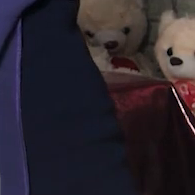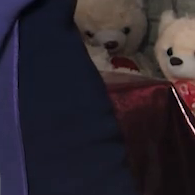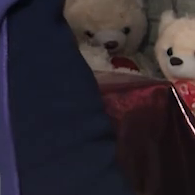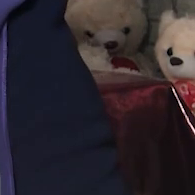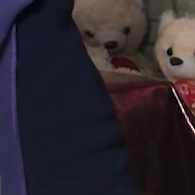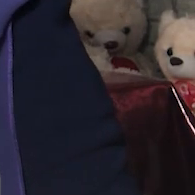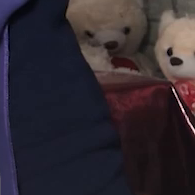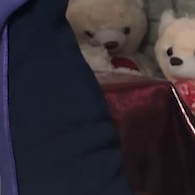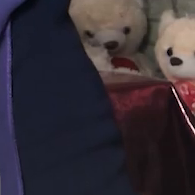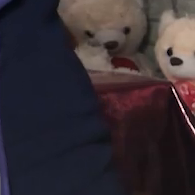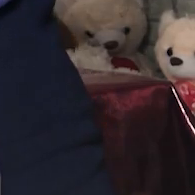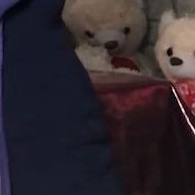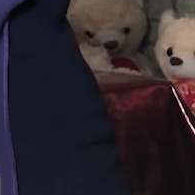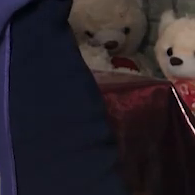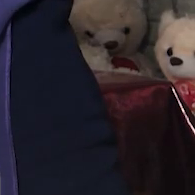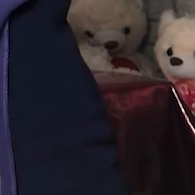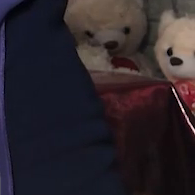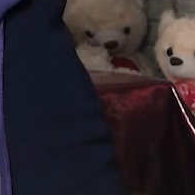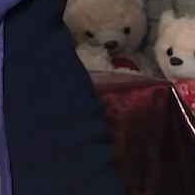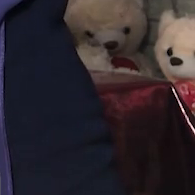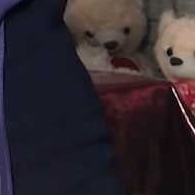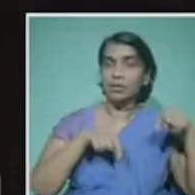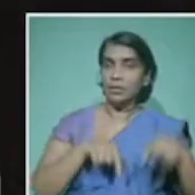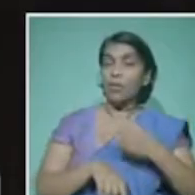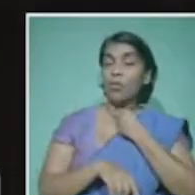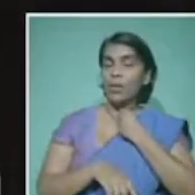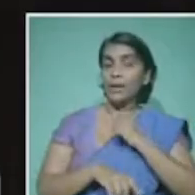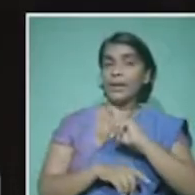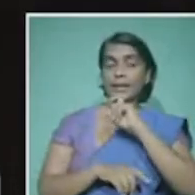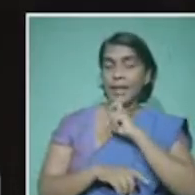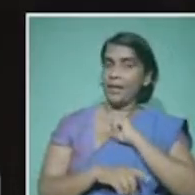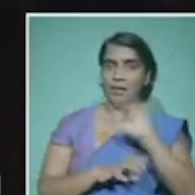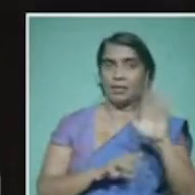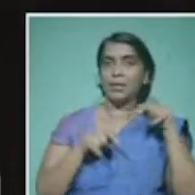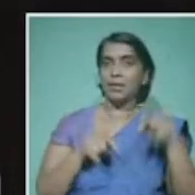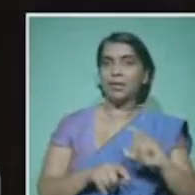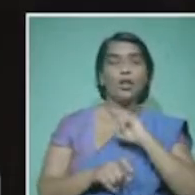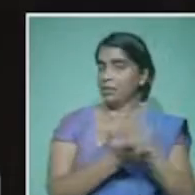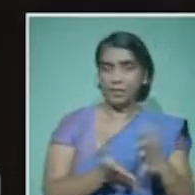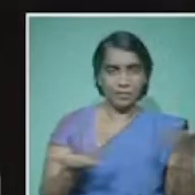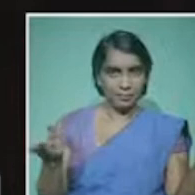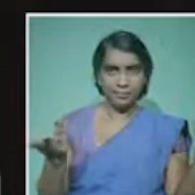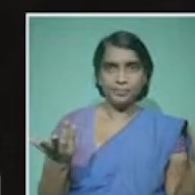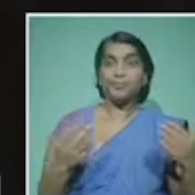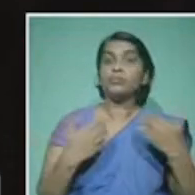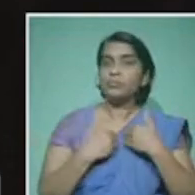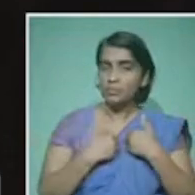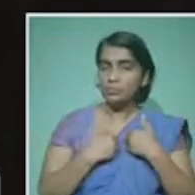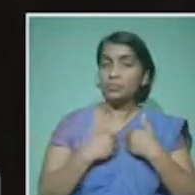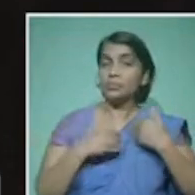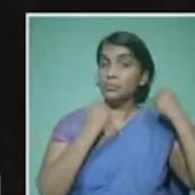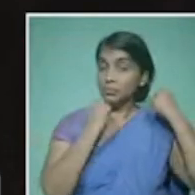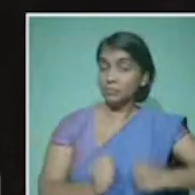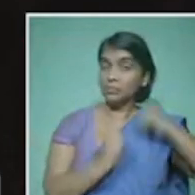உங்களுக்கு என்ன நடக்கும்னு நீங்களே பாத்துங்க ரொம்ப நாள் எடுக்காது அப்படிங்கிற மாதிரி பேசியிருந்தாங்க என்னப்பா மெத்தன கிசும நடு தீந்துவா தீலாத்ம மகே புறவசிகம கன